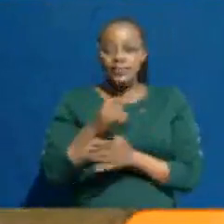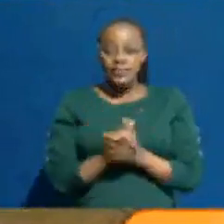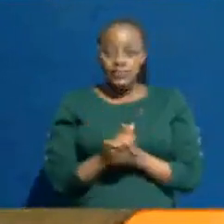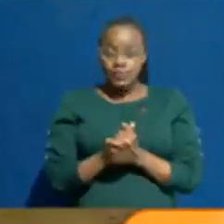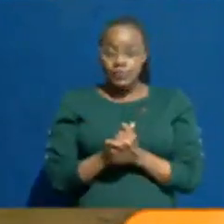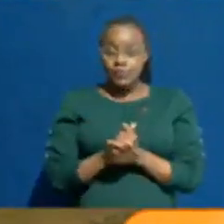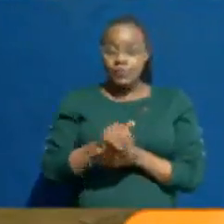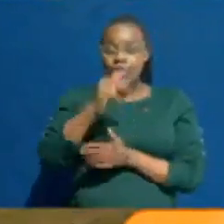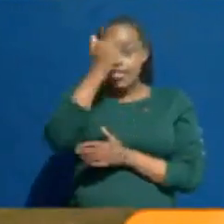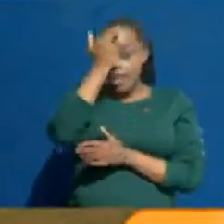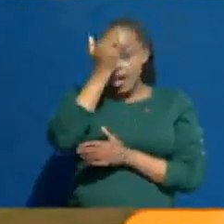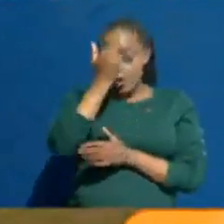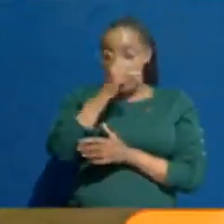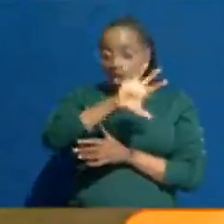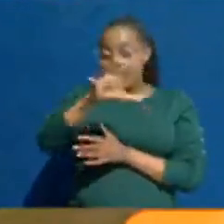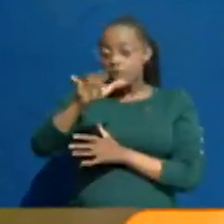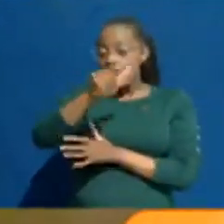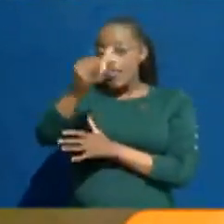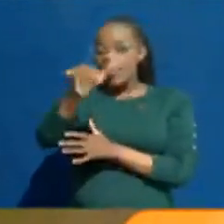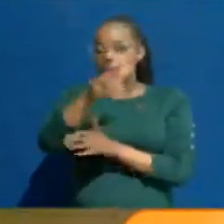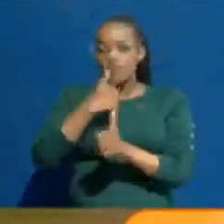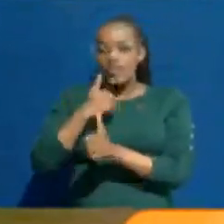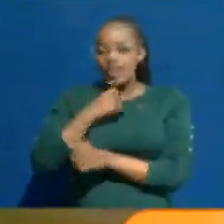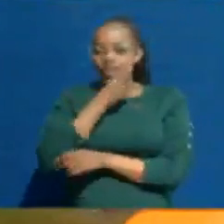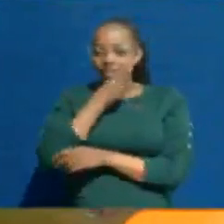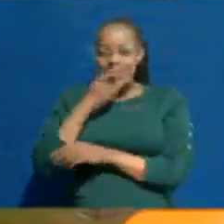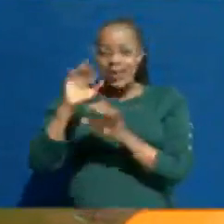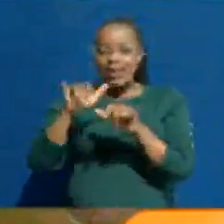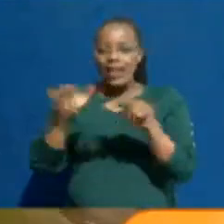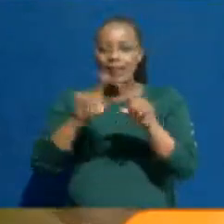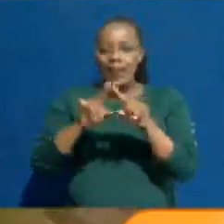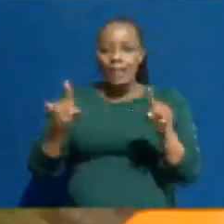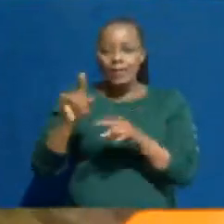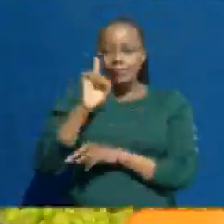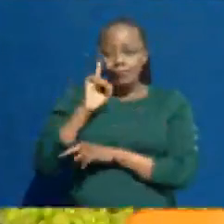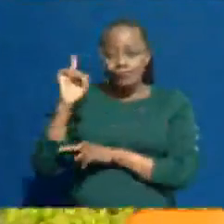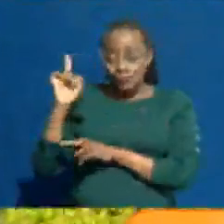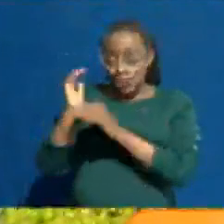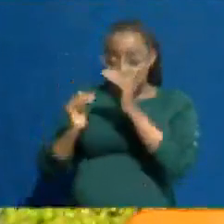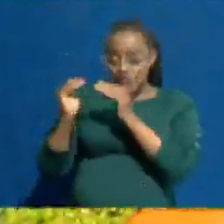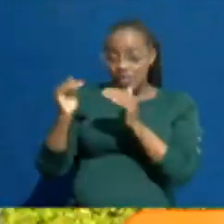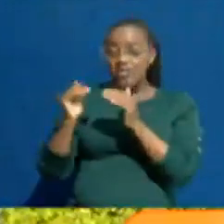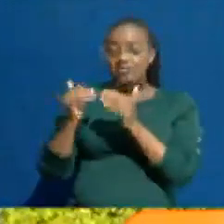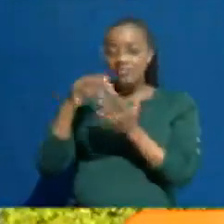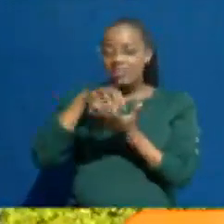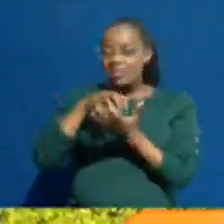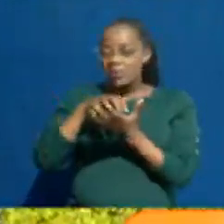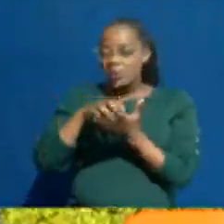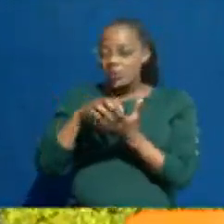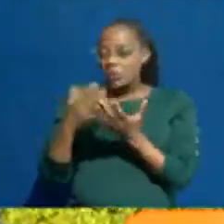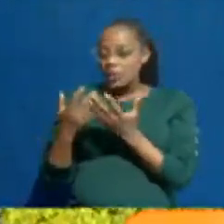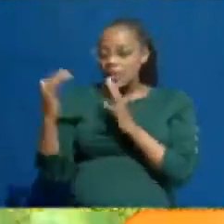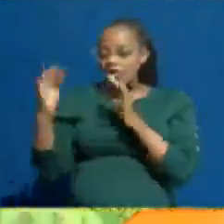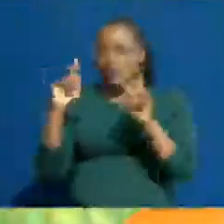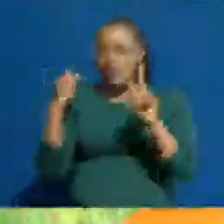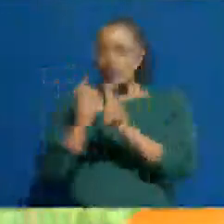Kaunti ya Narok ni kati ya maeneo yenye ardhi kame, lakini katika chuo hiki mazingira ni tofauti.